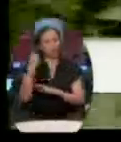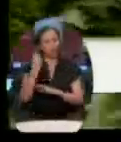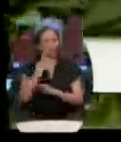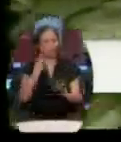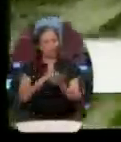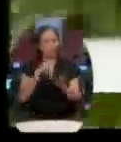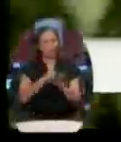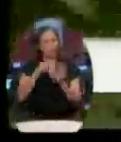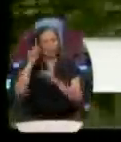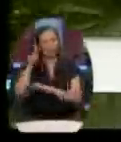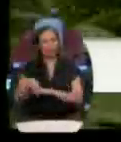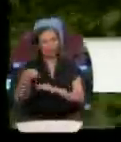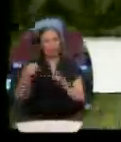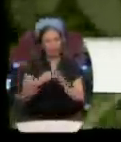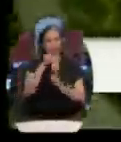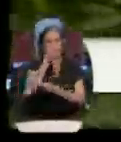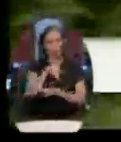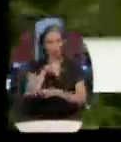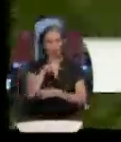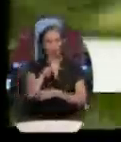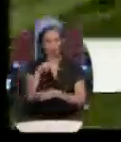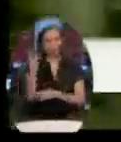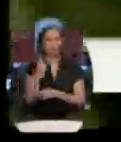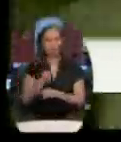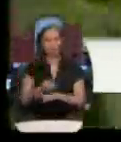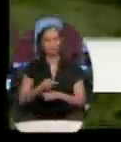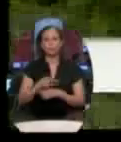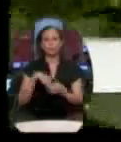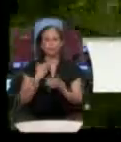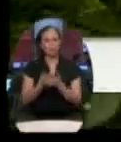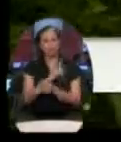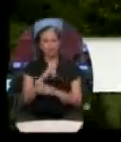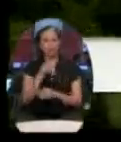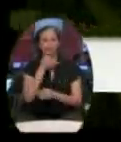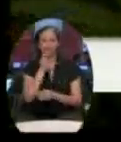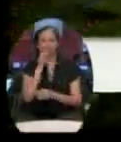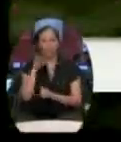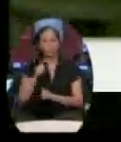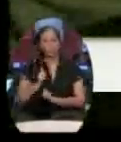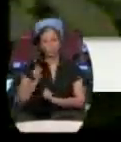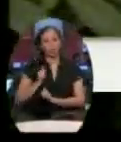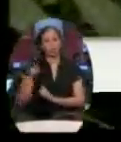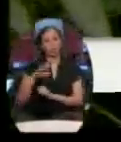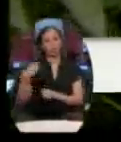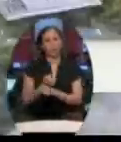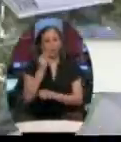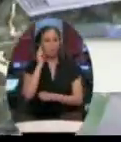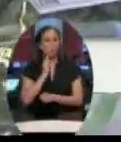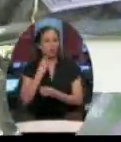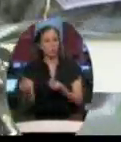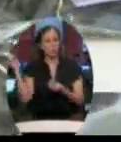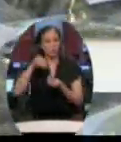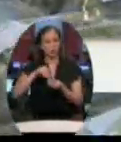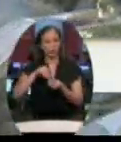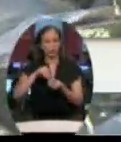בין 1,000 ל-3,000 שקלים. הצעת החוק לא תחול על קטינים וחיילים וכן על מי שביצע פשע נוסף.